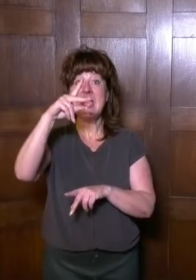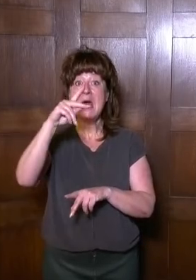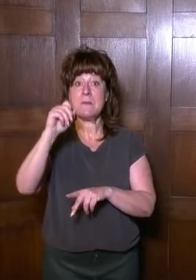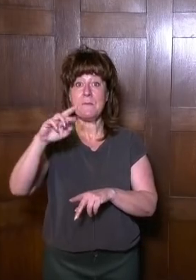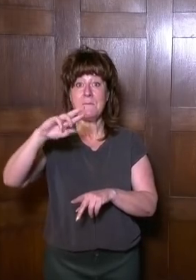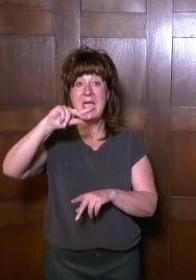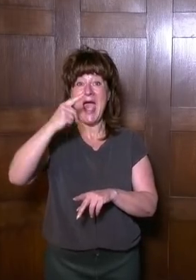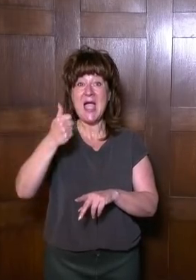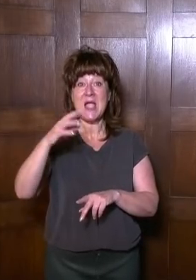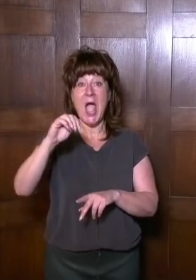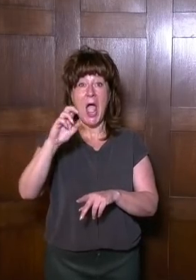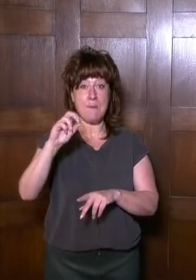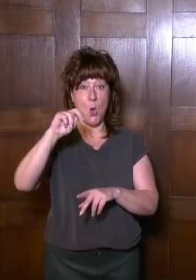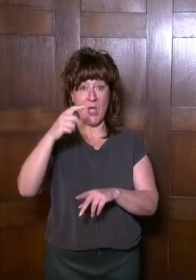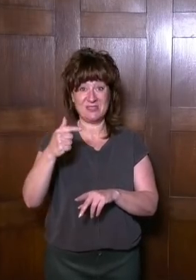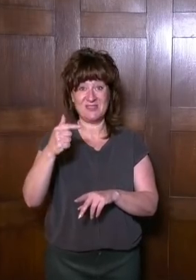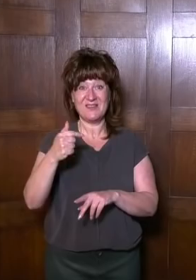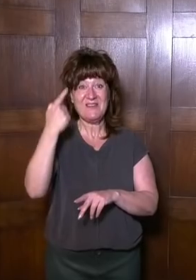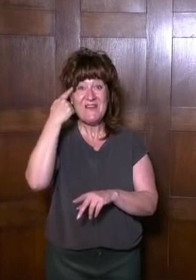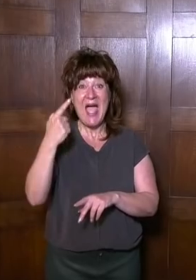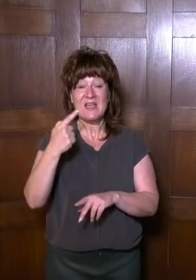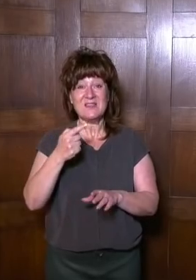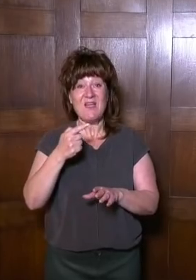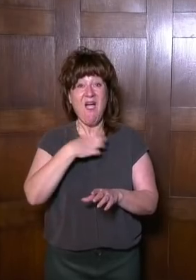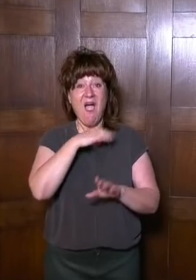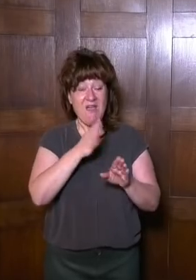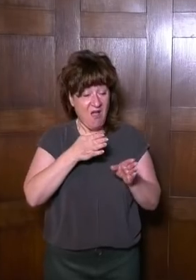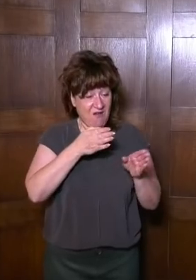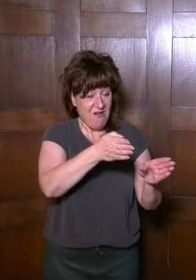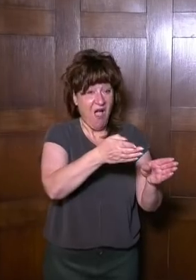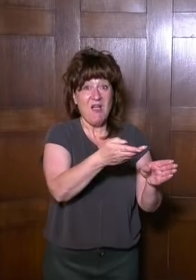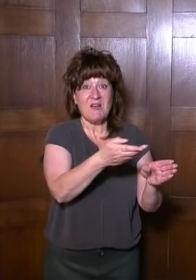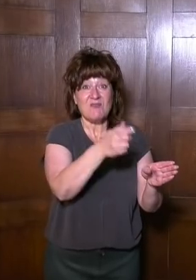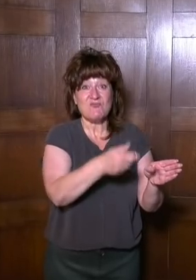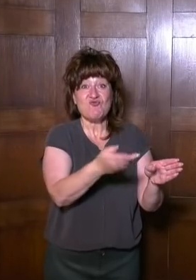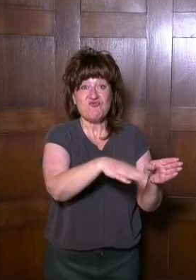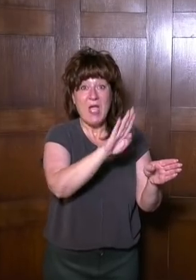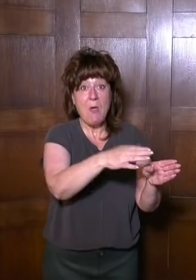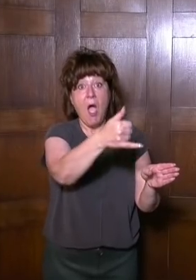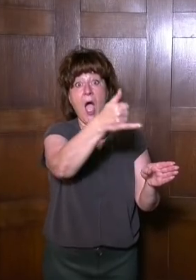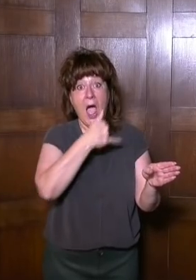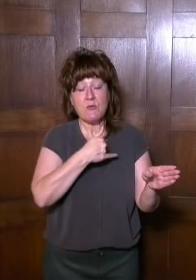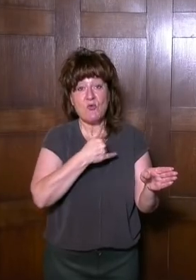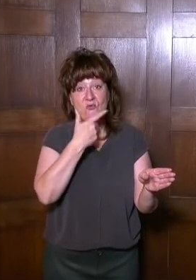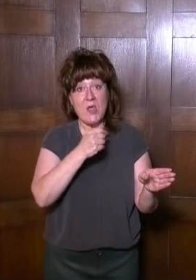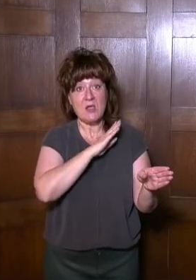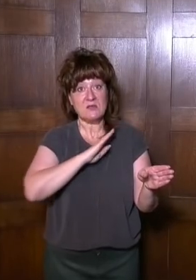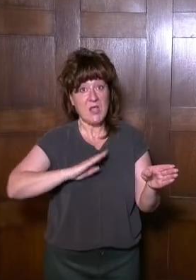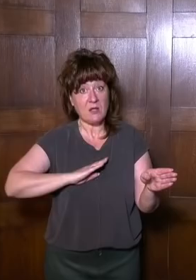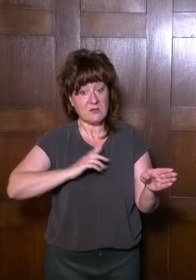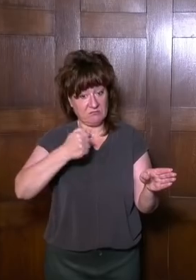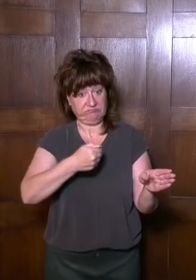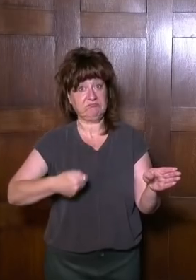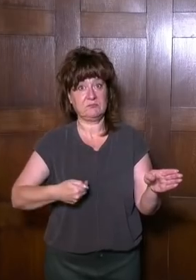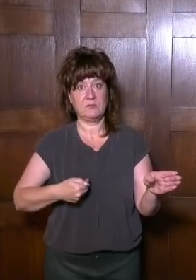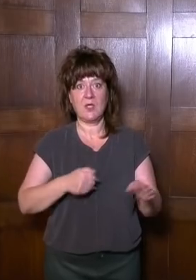sterben auf den Gängen der Krankenhäuser. Können wir zu ihnen Patienten bringen? Und es waren viele